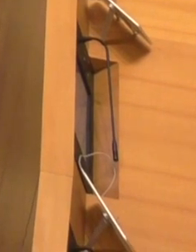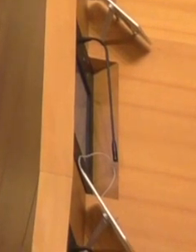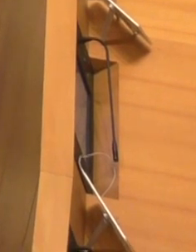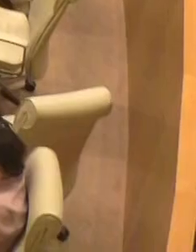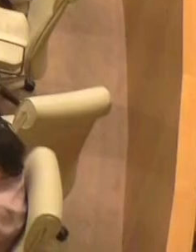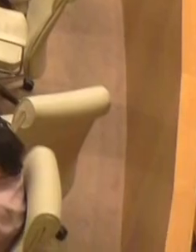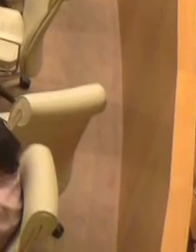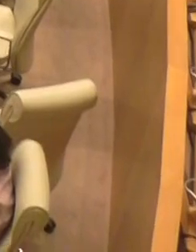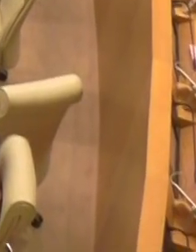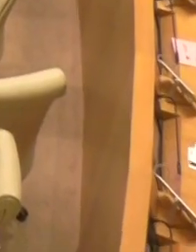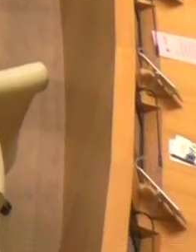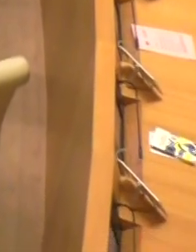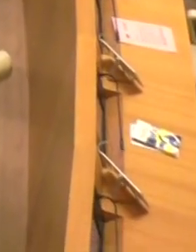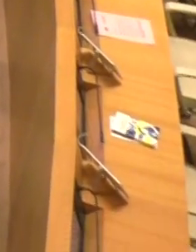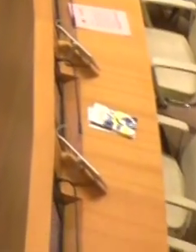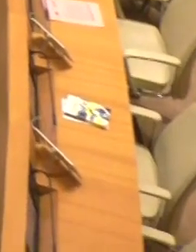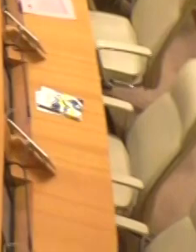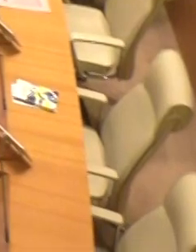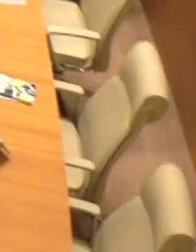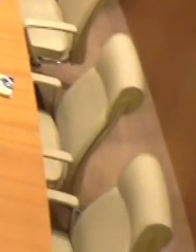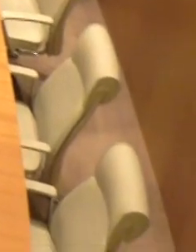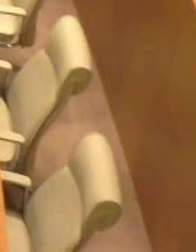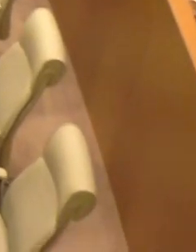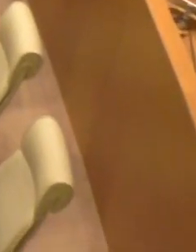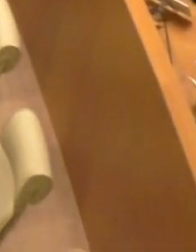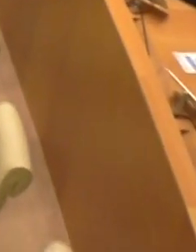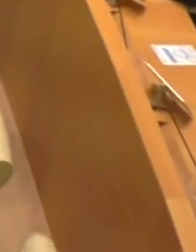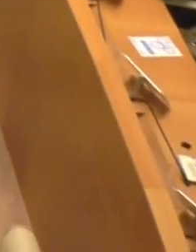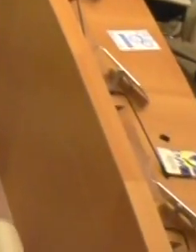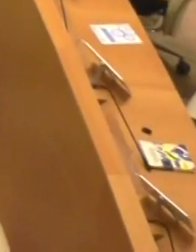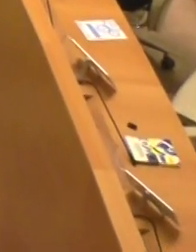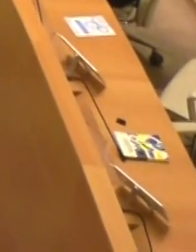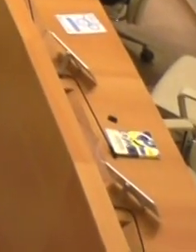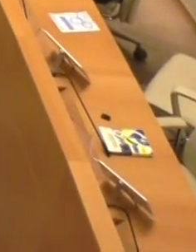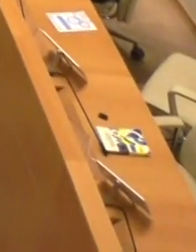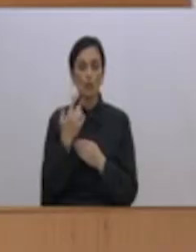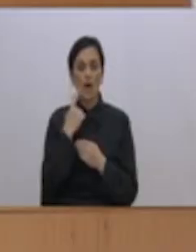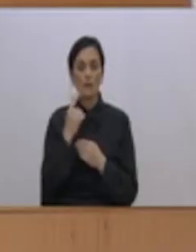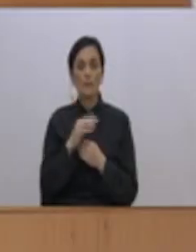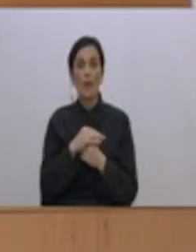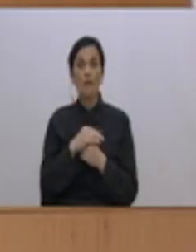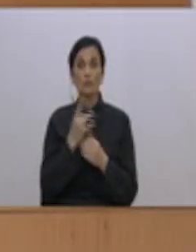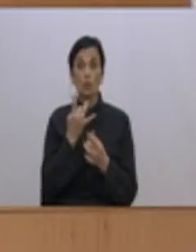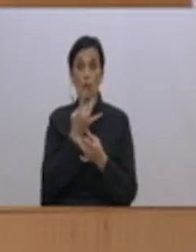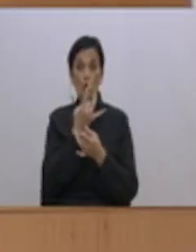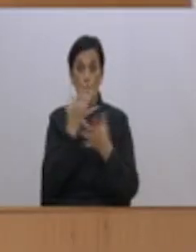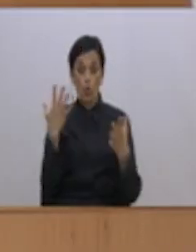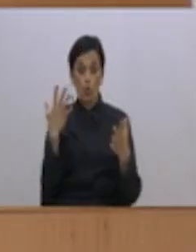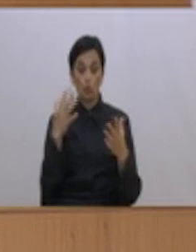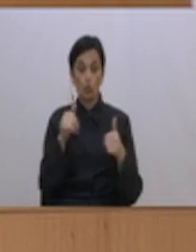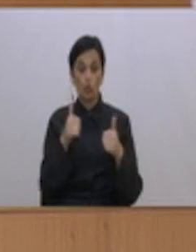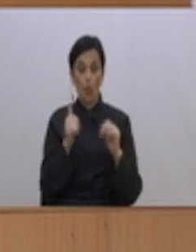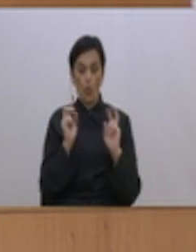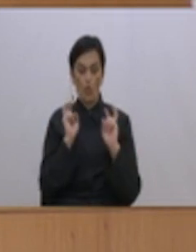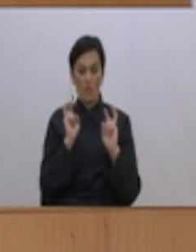გუნდისთვის. უმრავლესობის წევრები ამბობენ, რომ წულუკიანი ღარიბაშვილის კაბინეტის ერთ-ერთი ეფექტური მინისტრია. კულტურა, როგორც